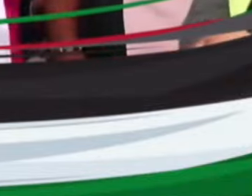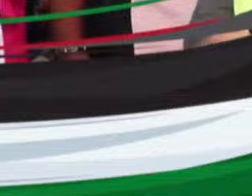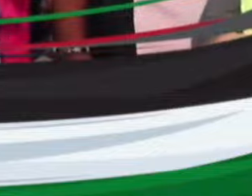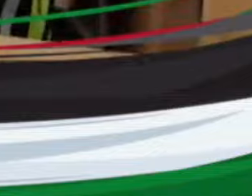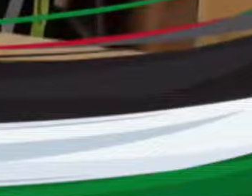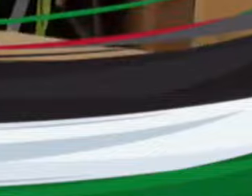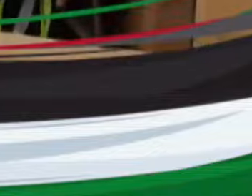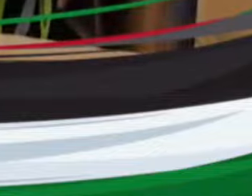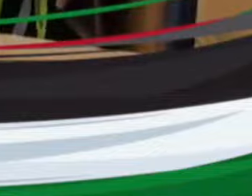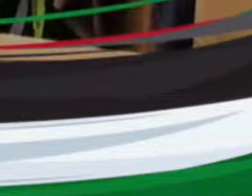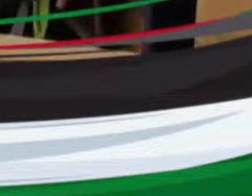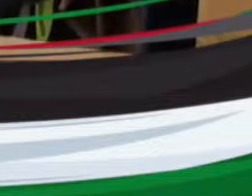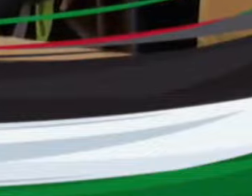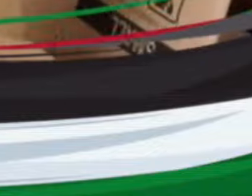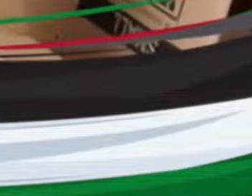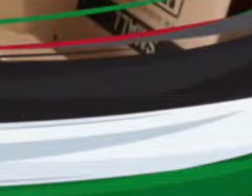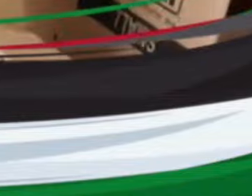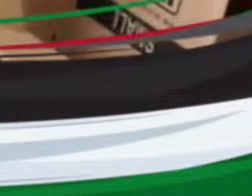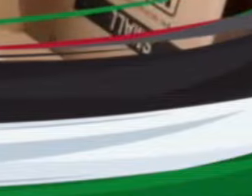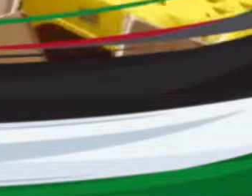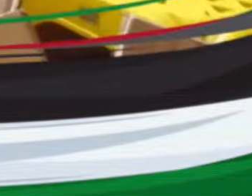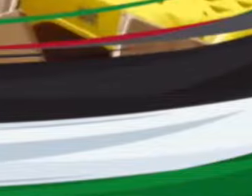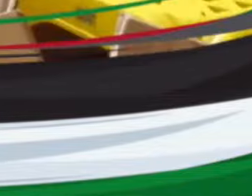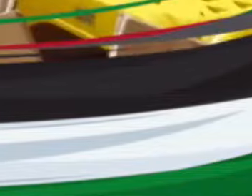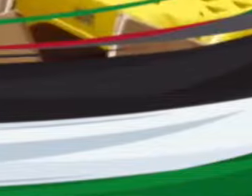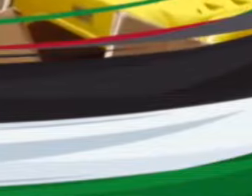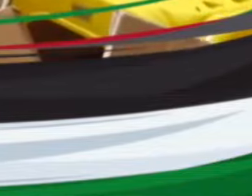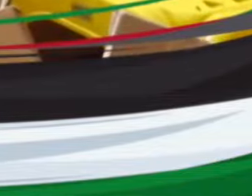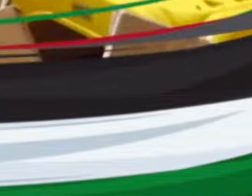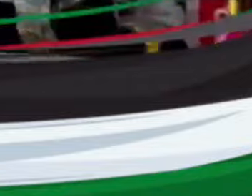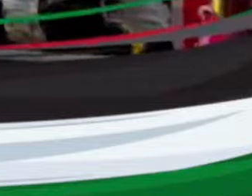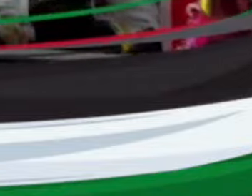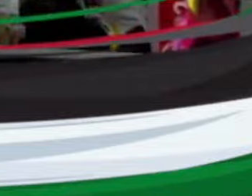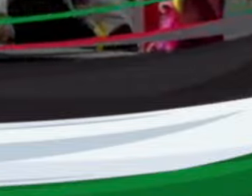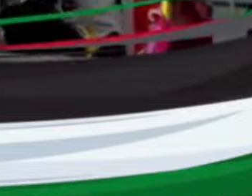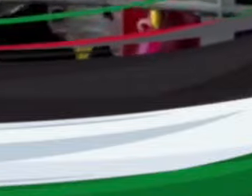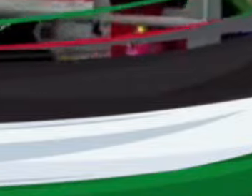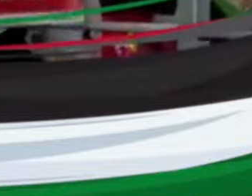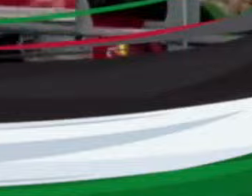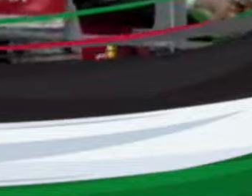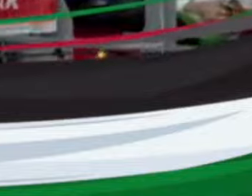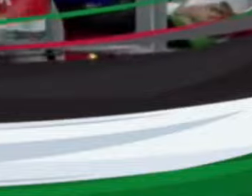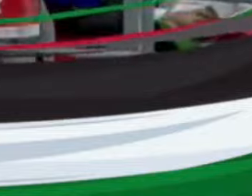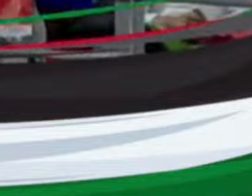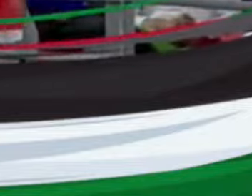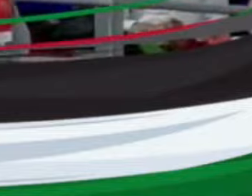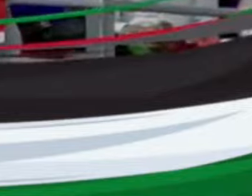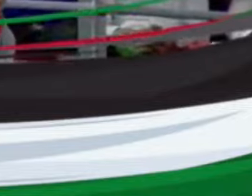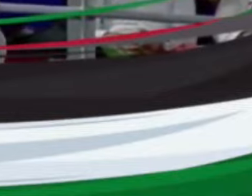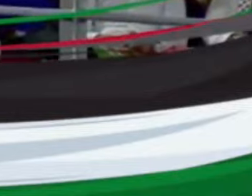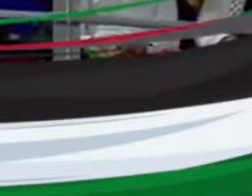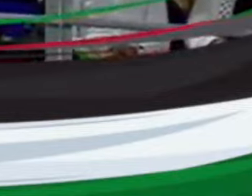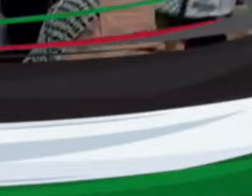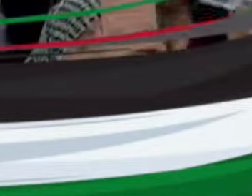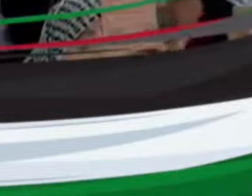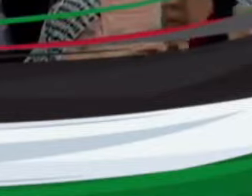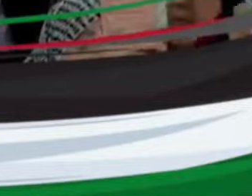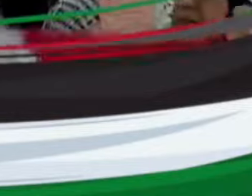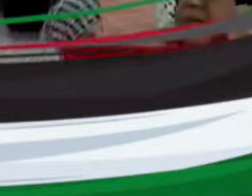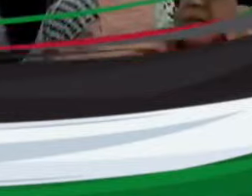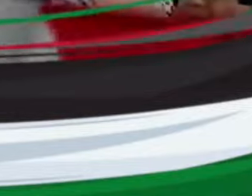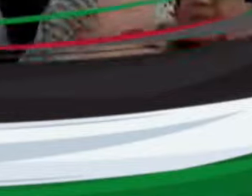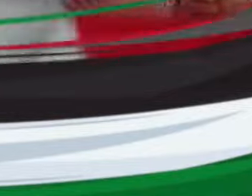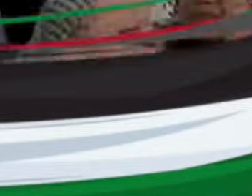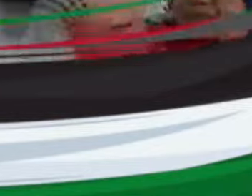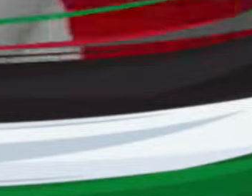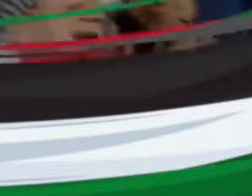alam peta sejarah di antara negara yang lebih konsisten dan sungguh-sungguh perjuangkan